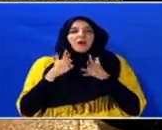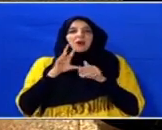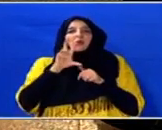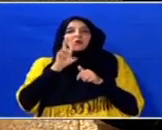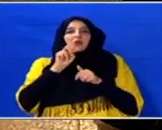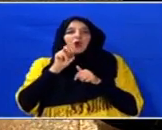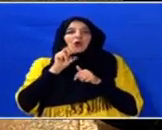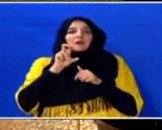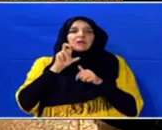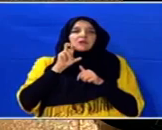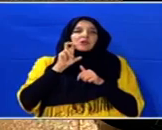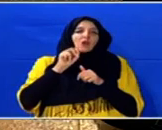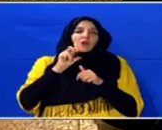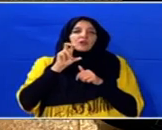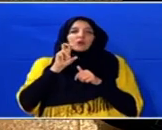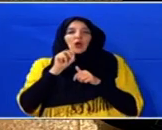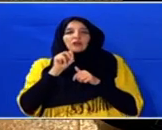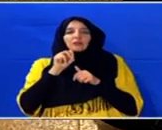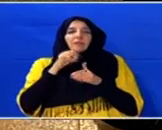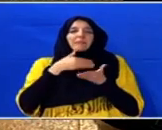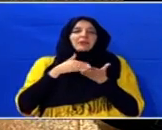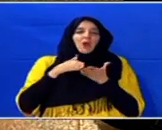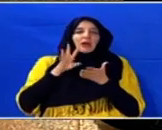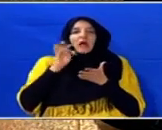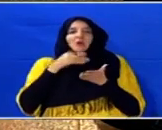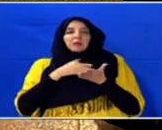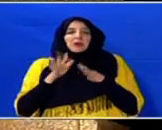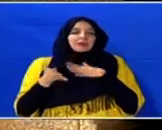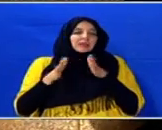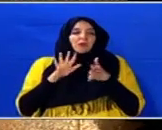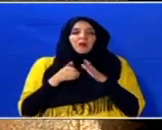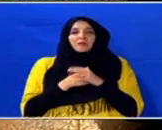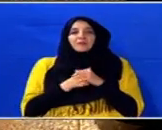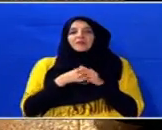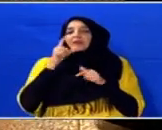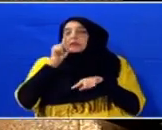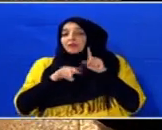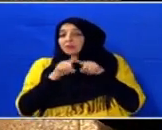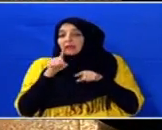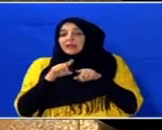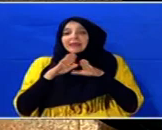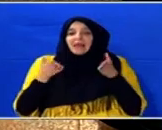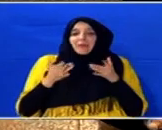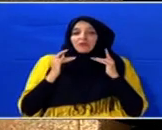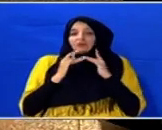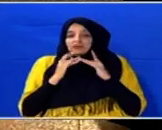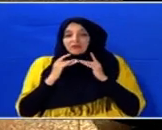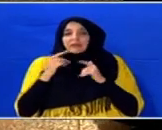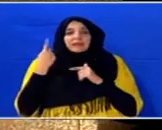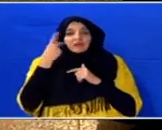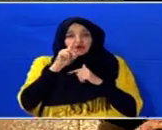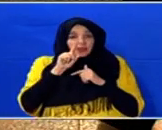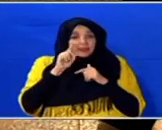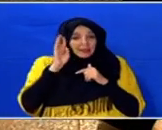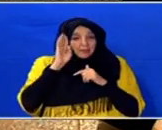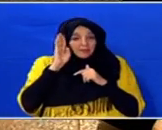35 25 40 بذيك الهواية مش ثابتة نيشان نيشان. طيب وهذا الأثاث دوكا وين راه الأثاث هذا؟ أو عندك ولا عند